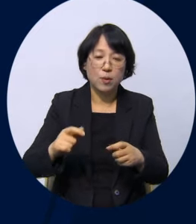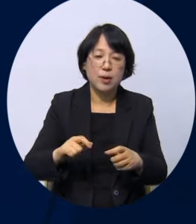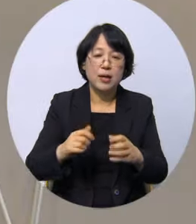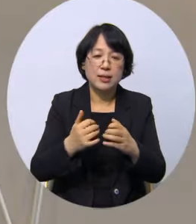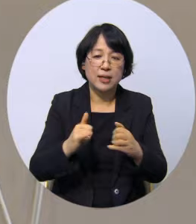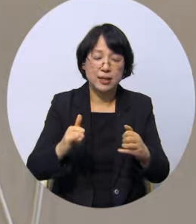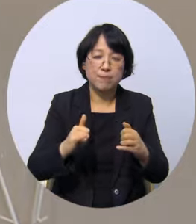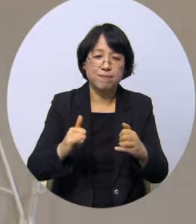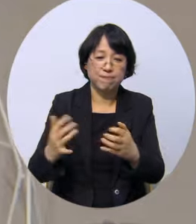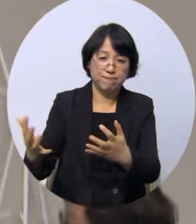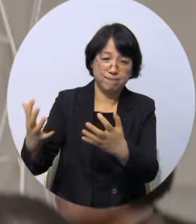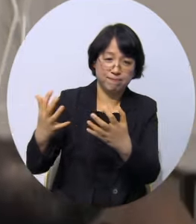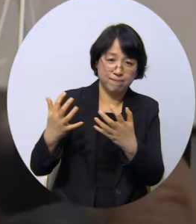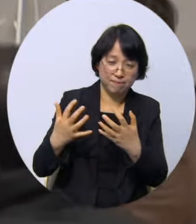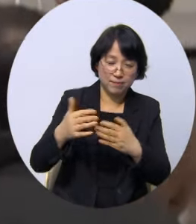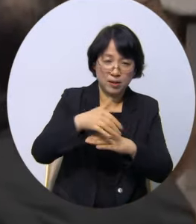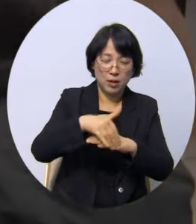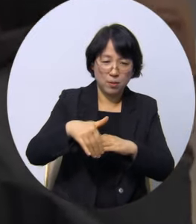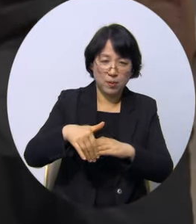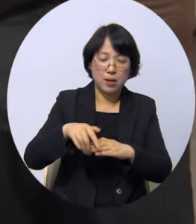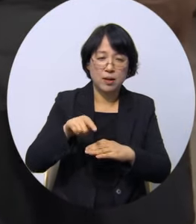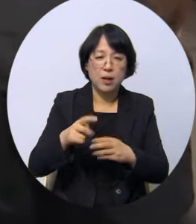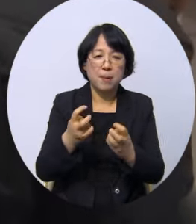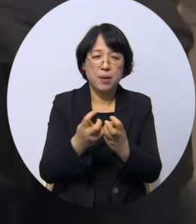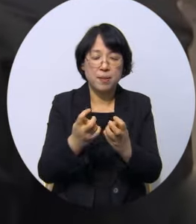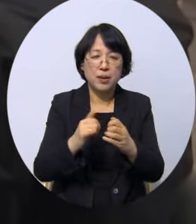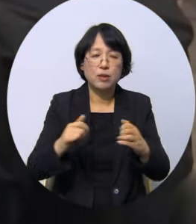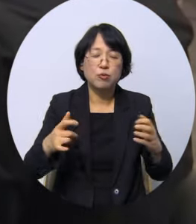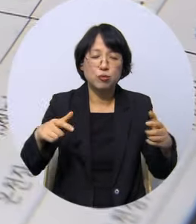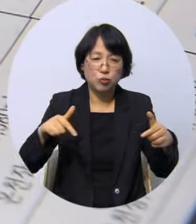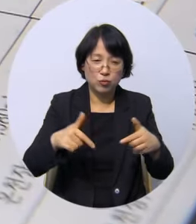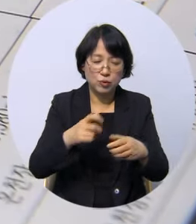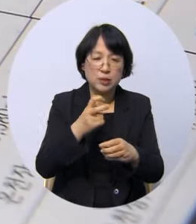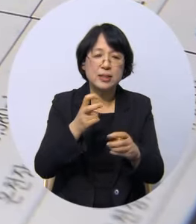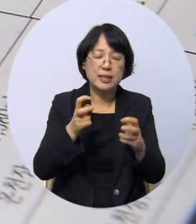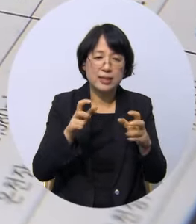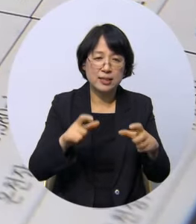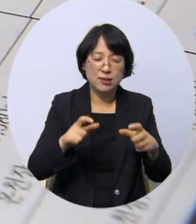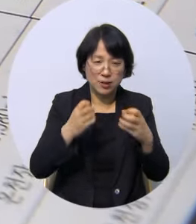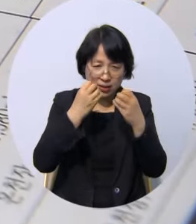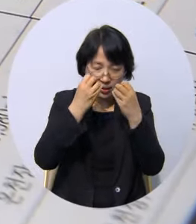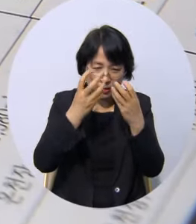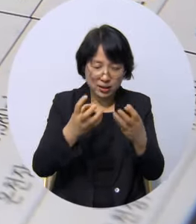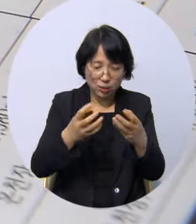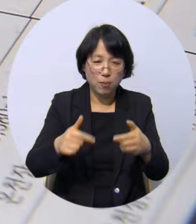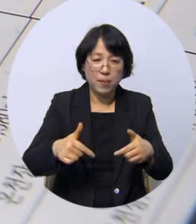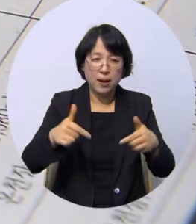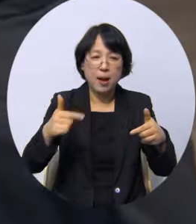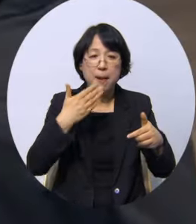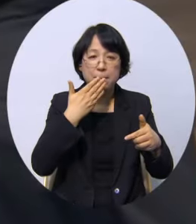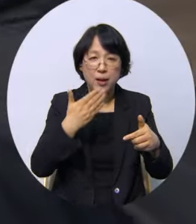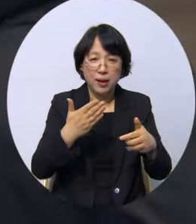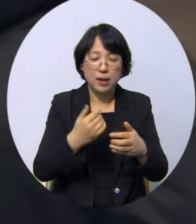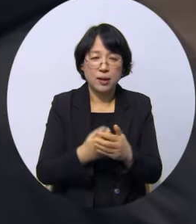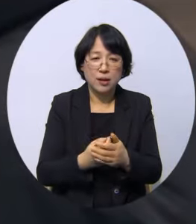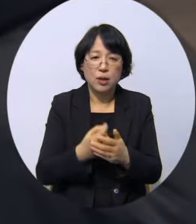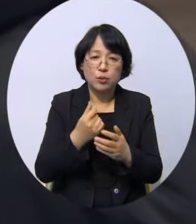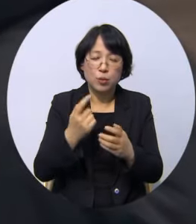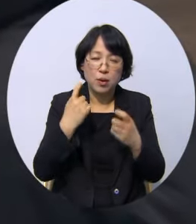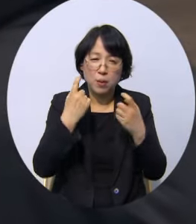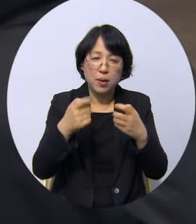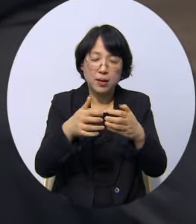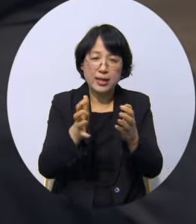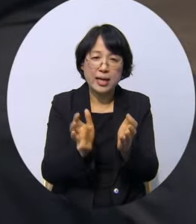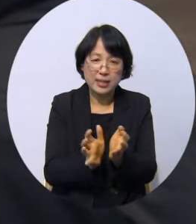계획입니다 문체부는이 같은 방안이 인구감소 지역에 새로운 활력이 될 수 있도록 관광 지법을 개정해 규모 관광단지